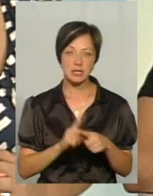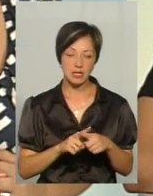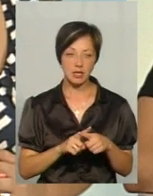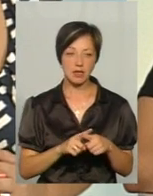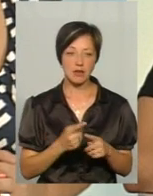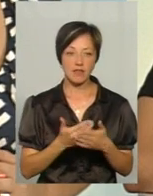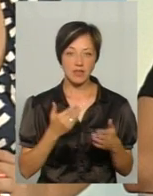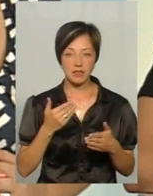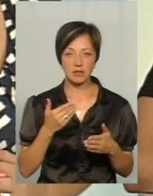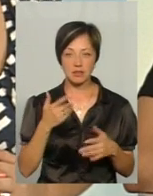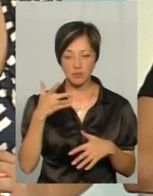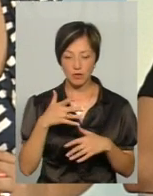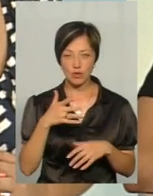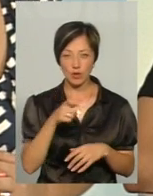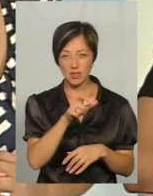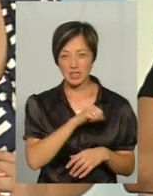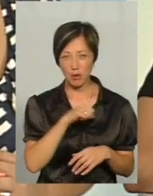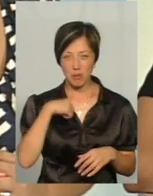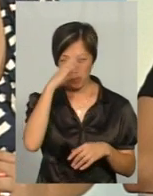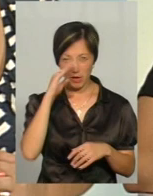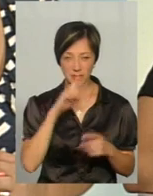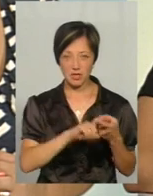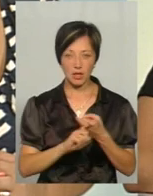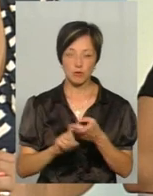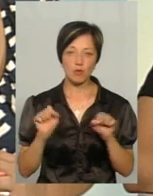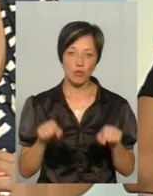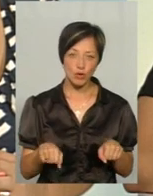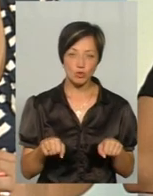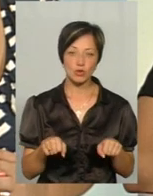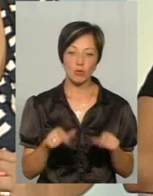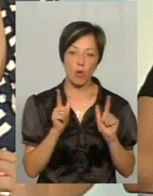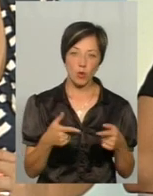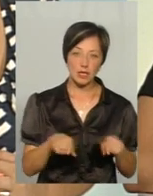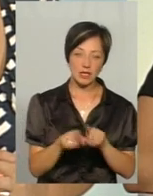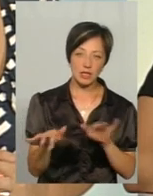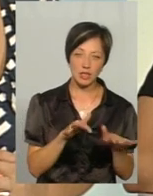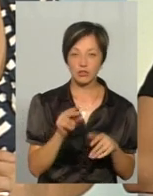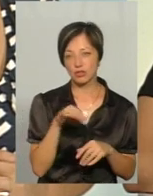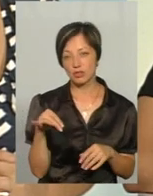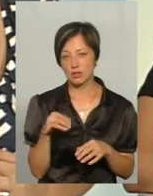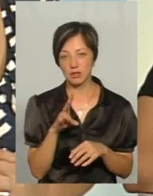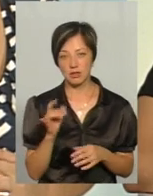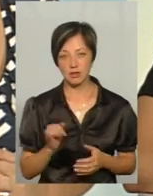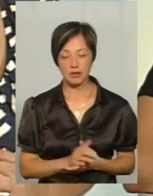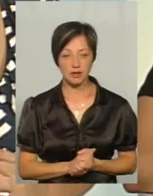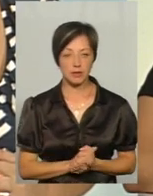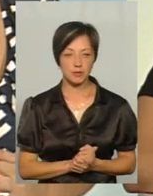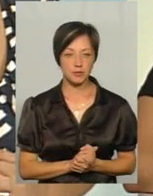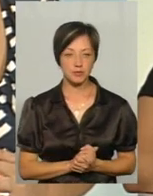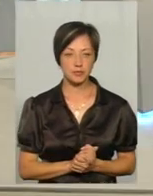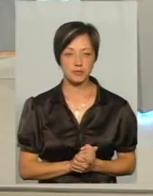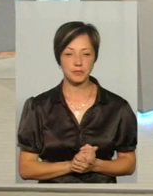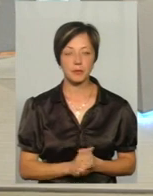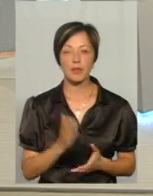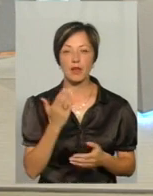від свідомості самих батьків залежить. Чи вони можуть піти на такий крок, чи не можуть. Пані Алло,